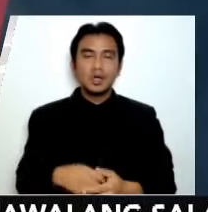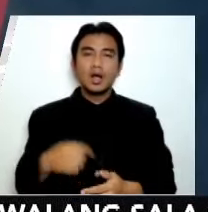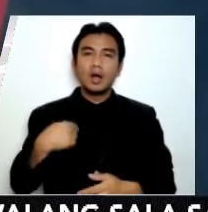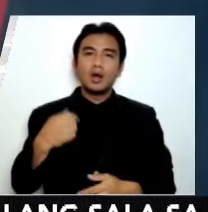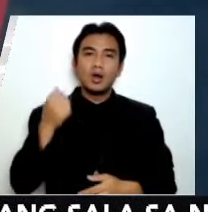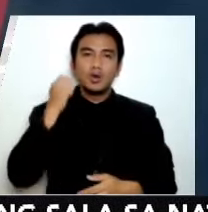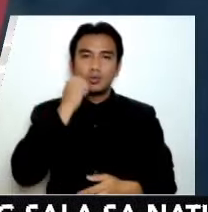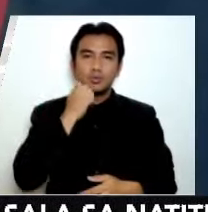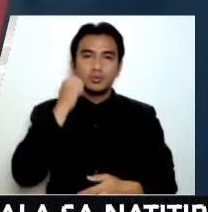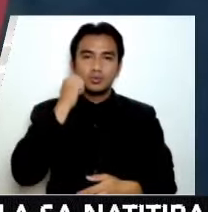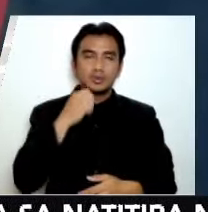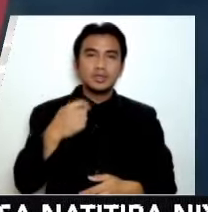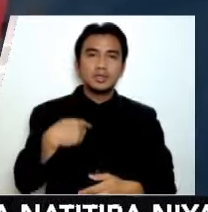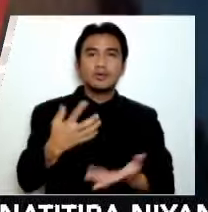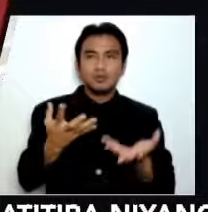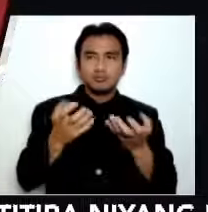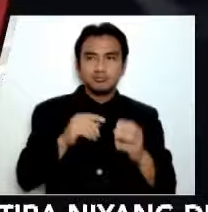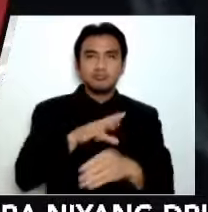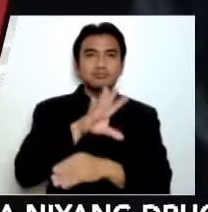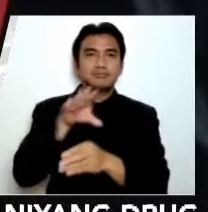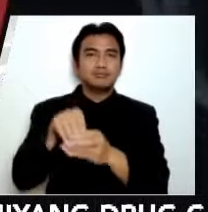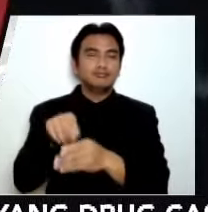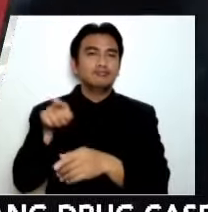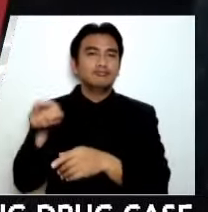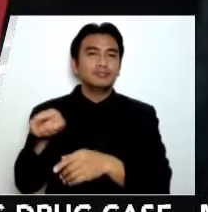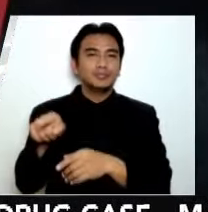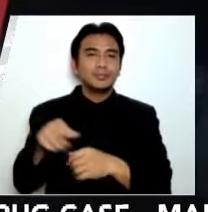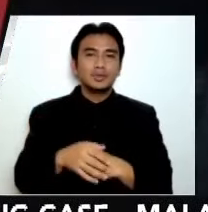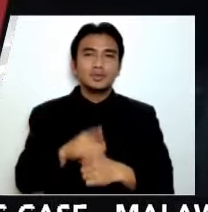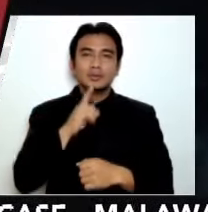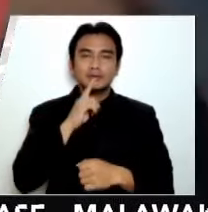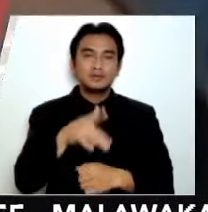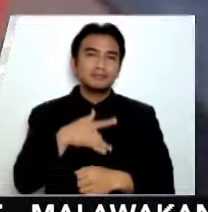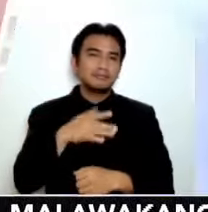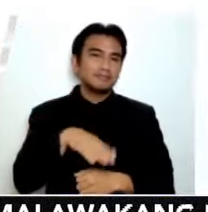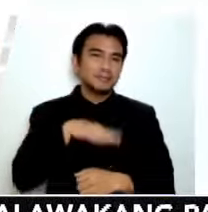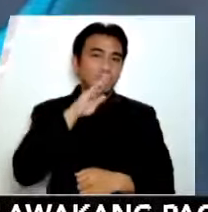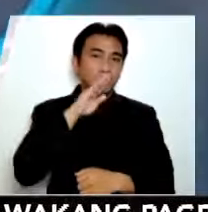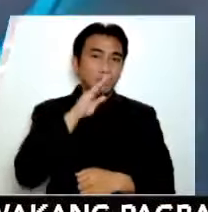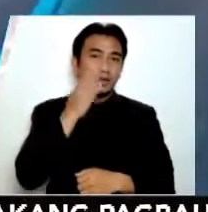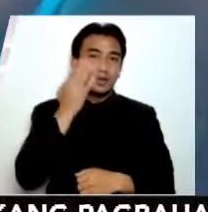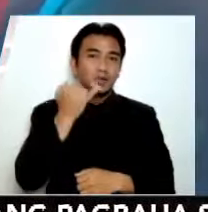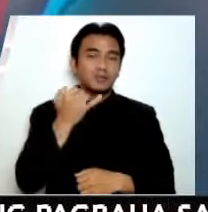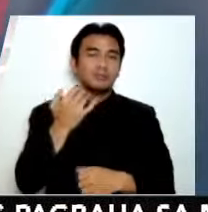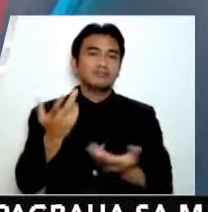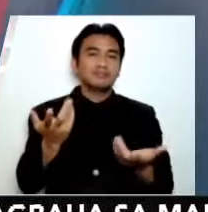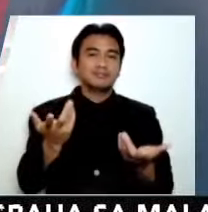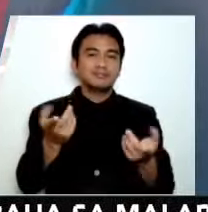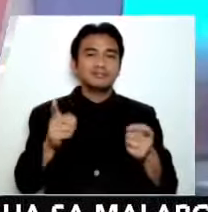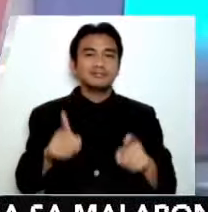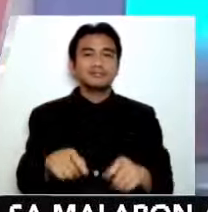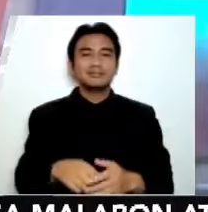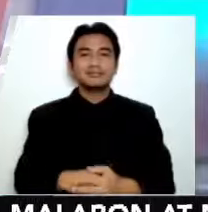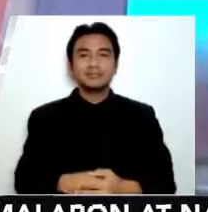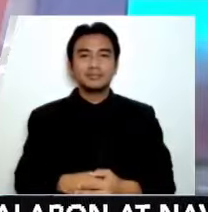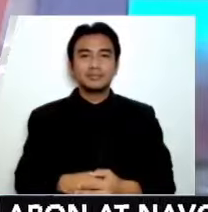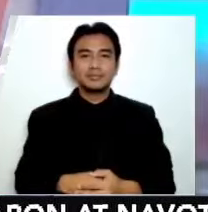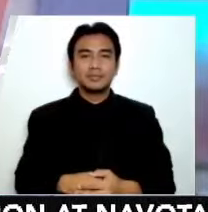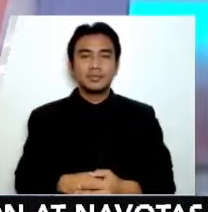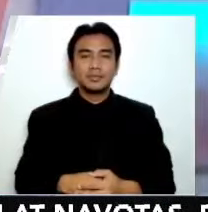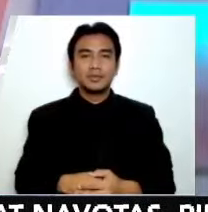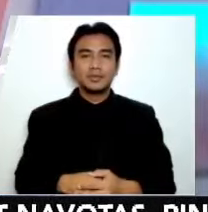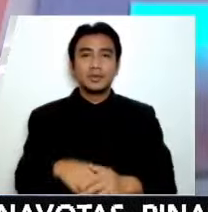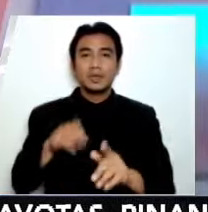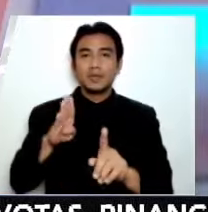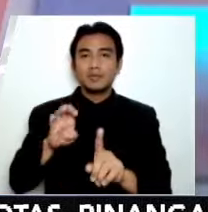show because it was just impossible. I was so embarrassed because they waited for me. Bea Alonso, grateful sa working dynamics nila